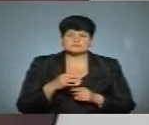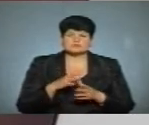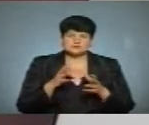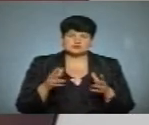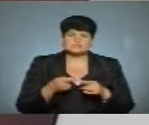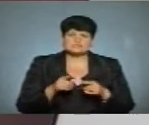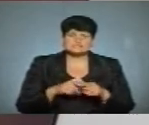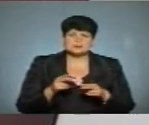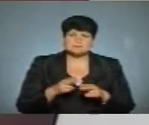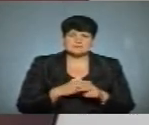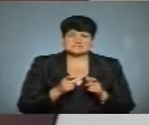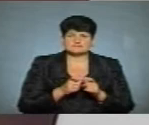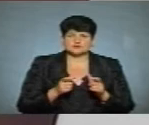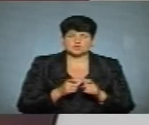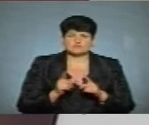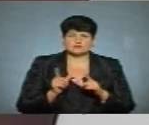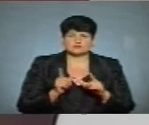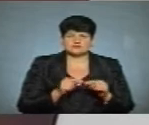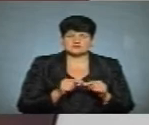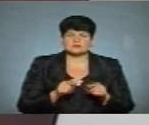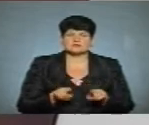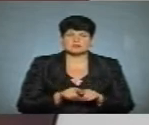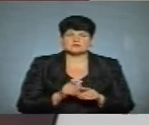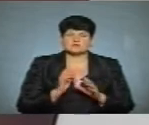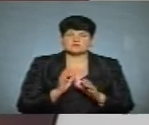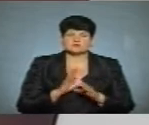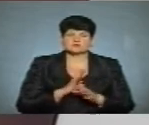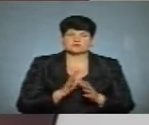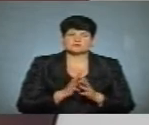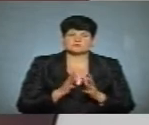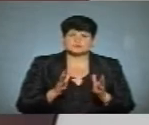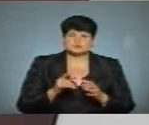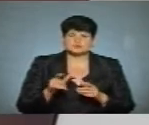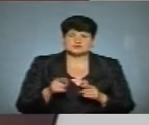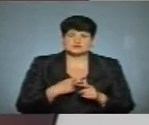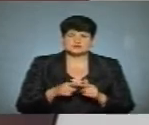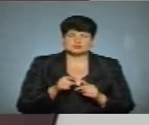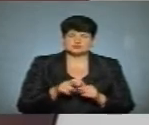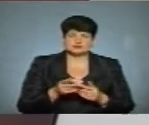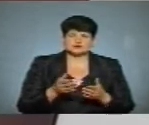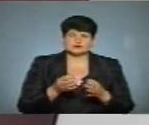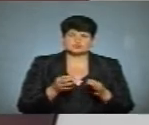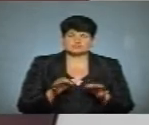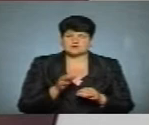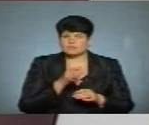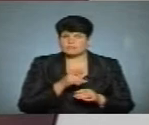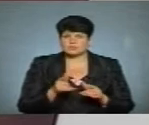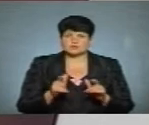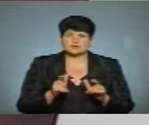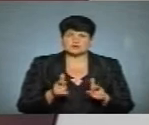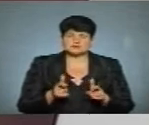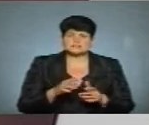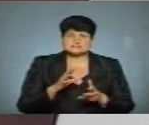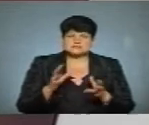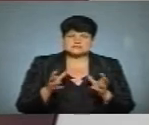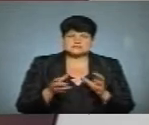це безквитковий проїзд. Також в автобусі перевозили більшу кількість пасажирів, ніж ту, яка дозволена в період карантину. Загалом, каже Павло